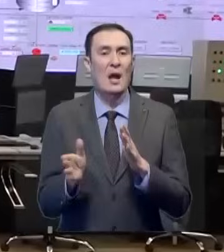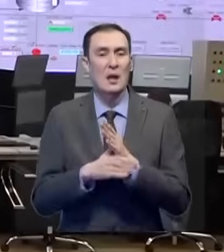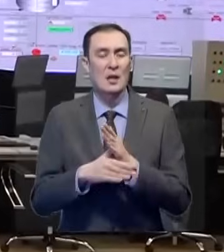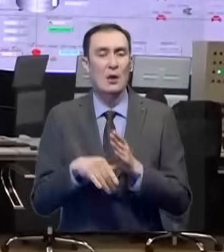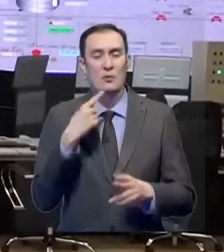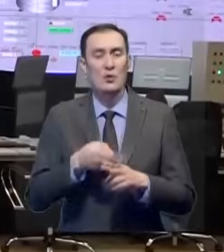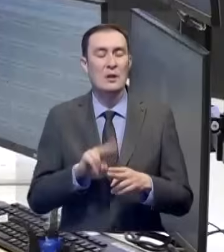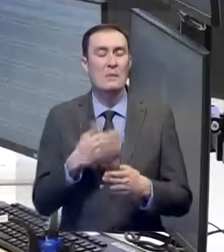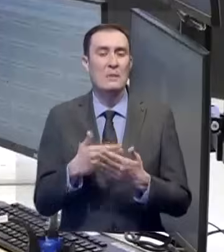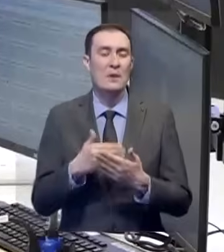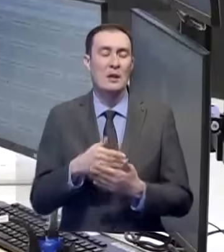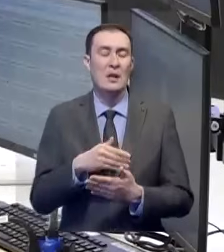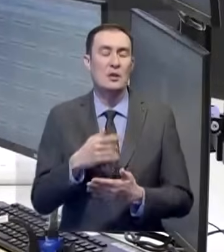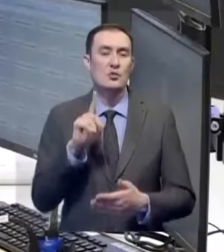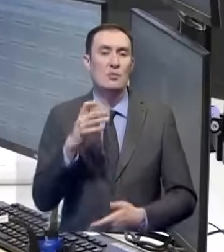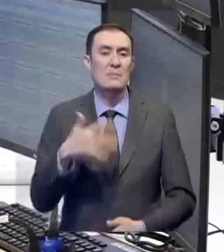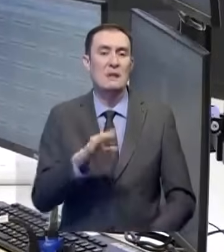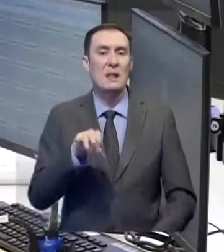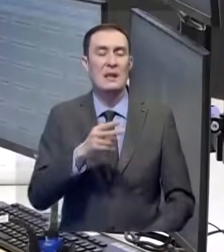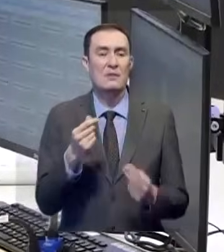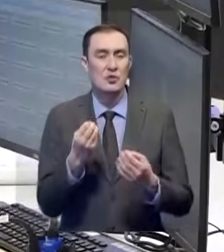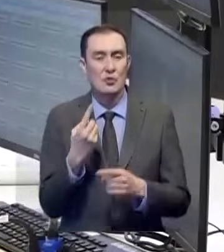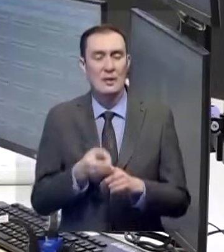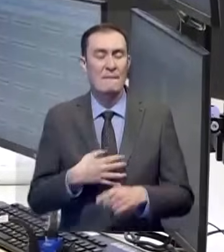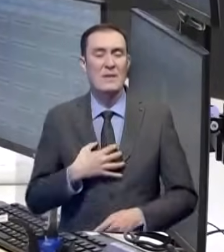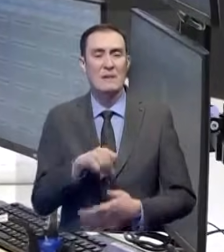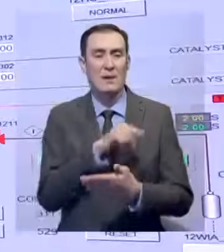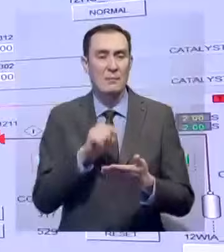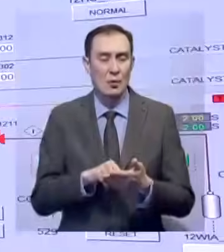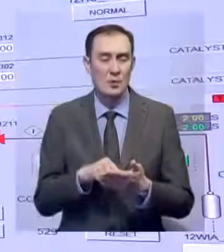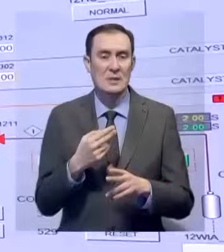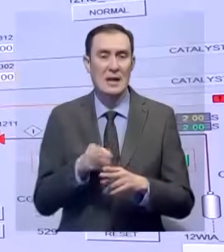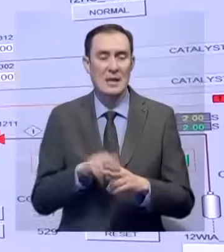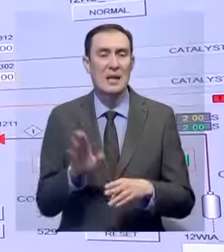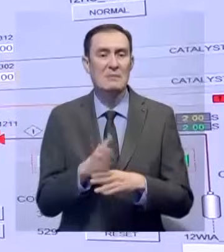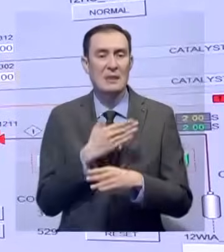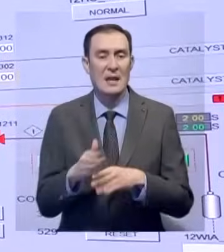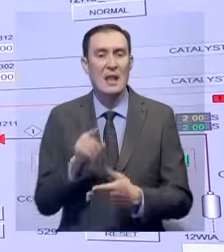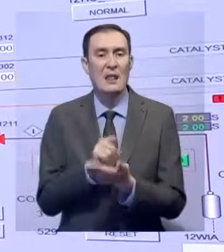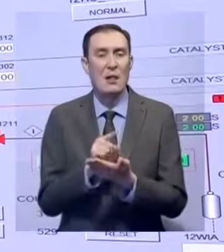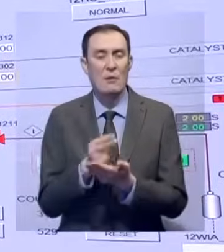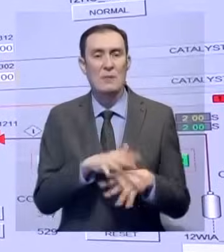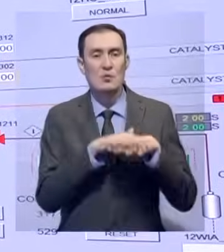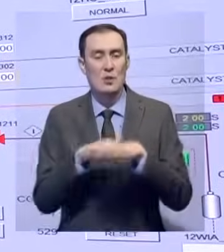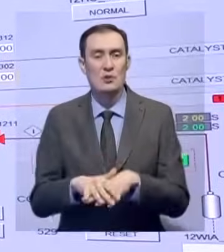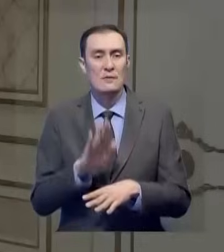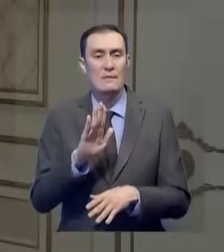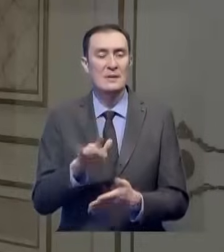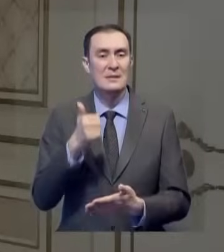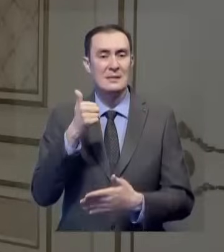депутатов, это примерно 150 миллиардов тенге. Еще один актуальный вопрос в регионе – распределение налогов, поступающих в